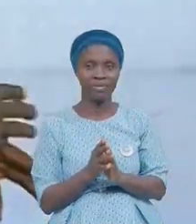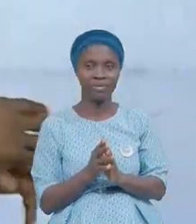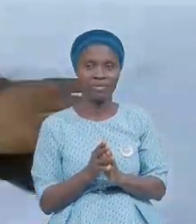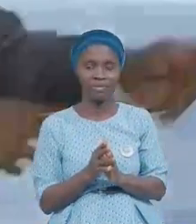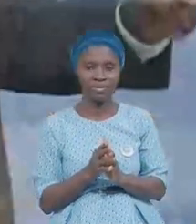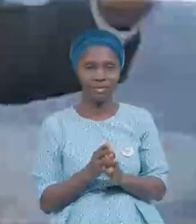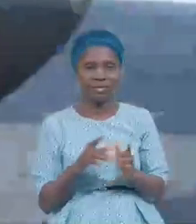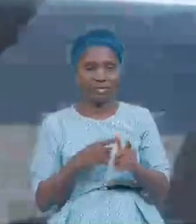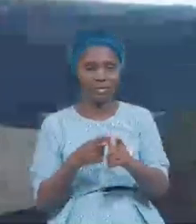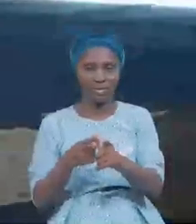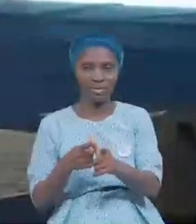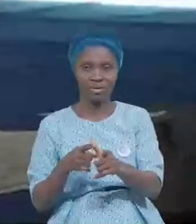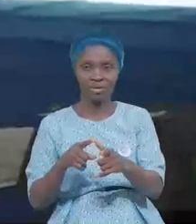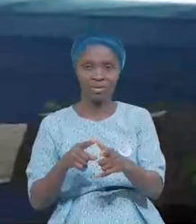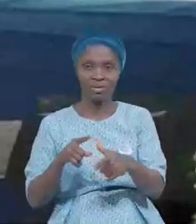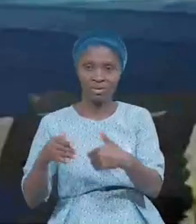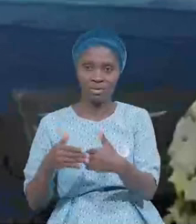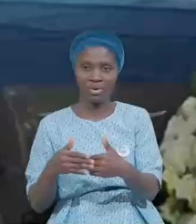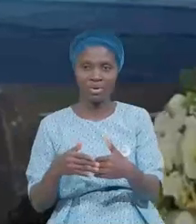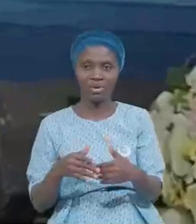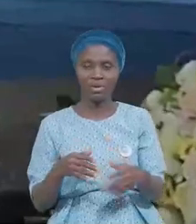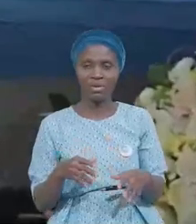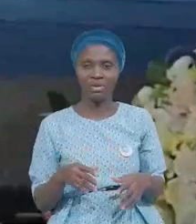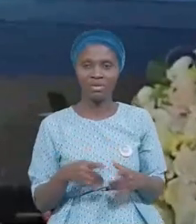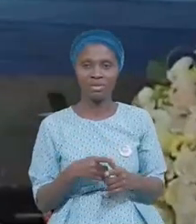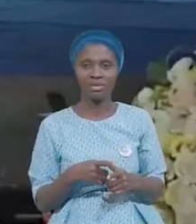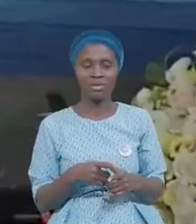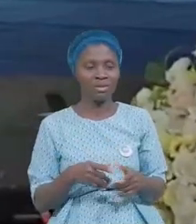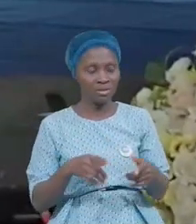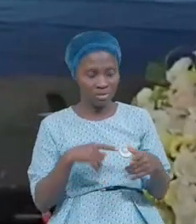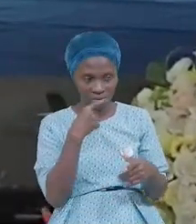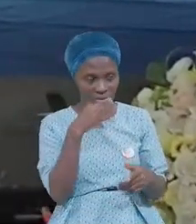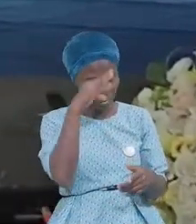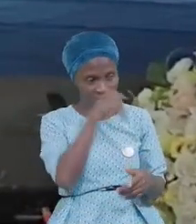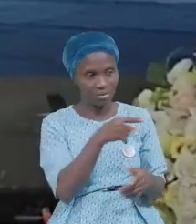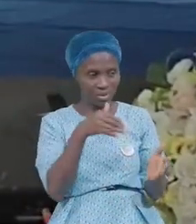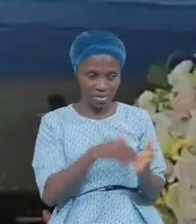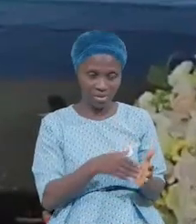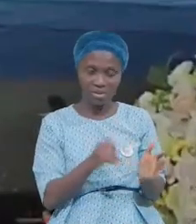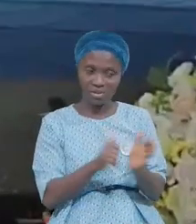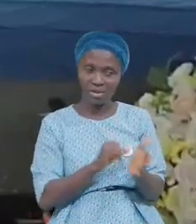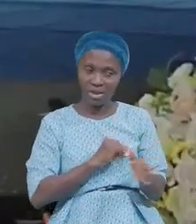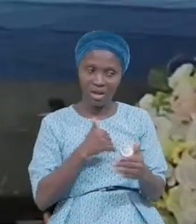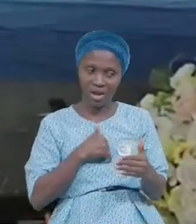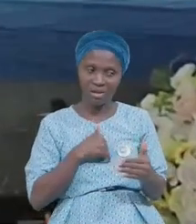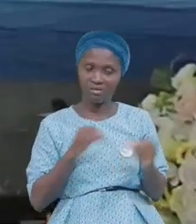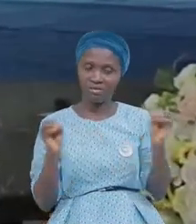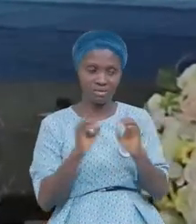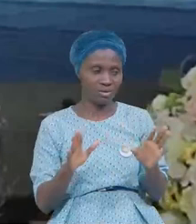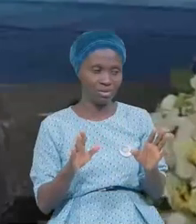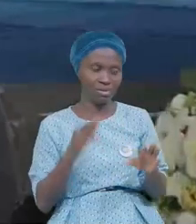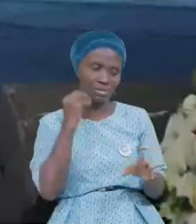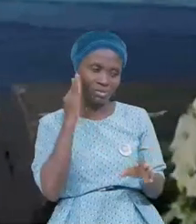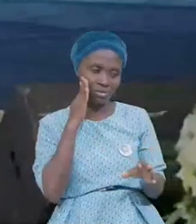Il faut faire demi-tour. Mais j'ai besoin à la maison et je n'ai toujours rien dans la main. Reste là. Parce